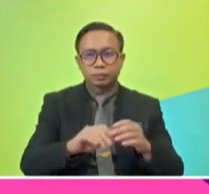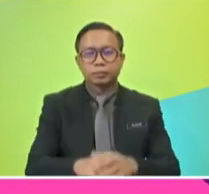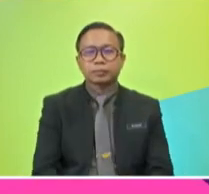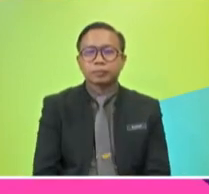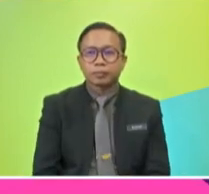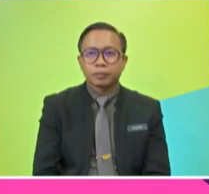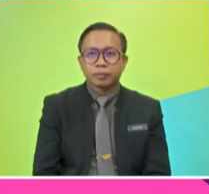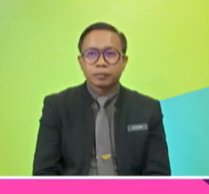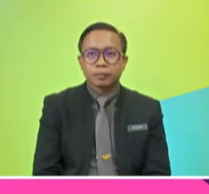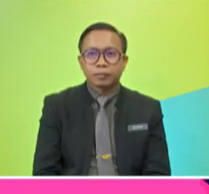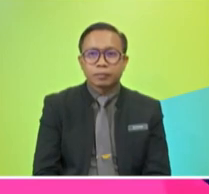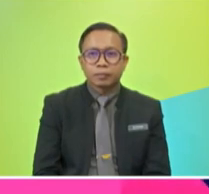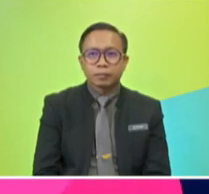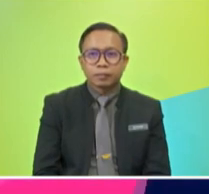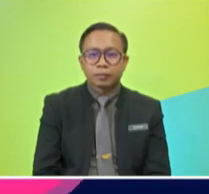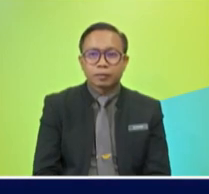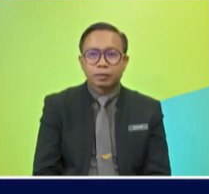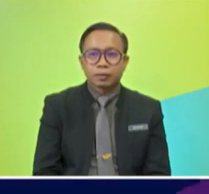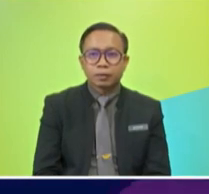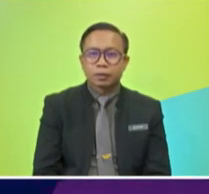Oh maksudnya kita